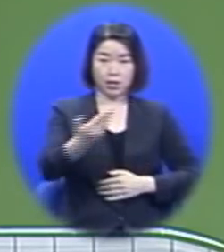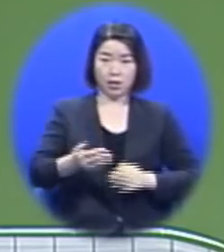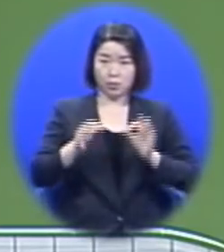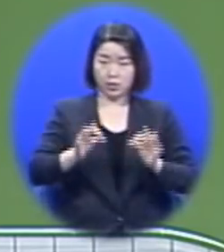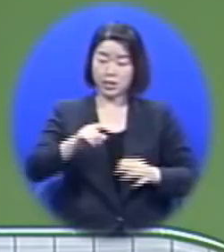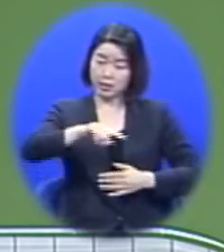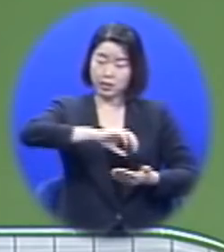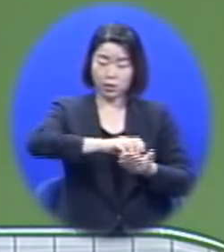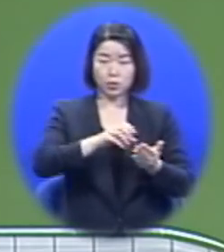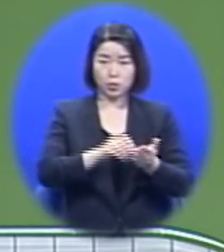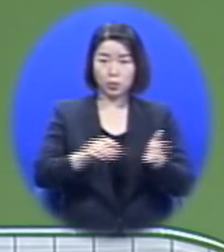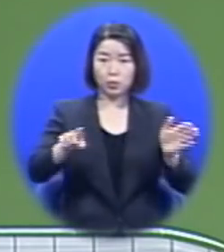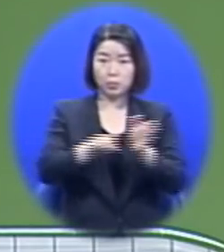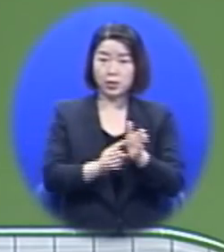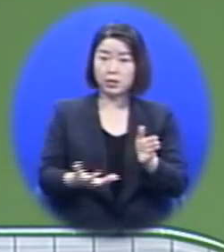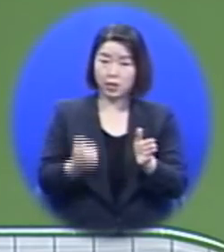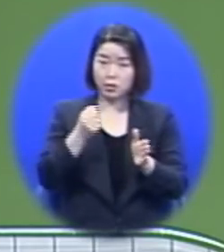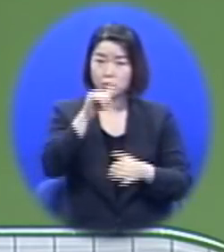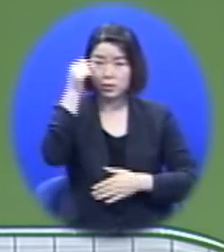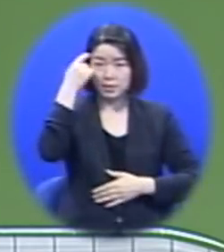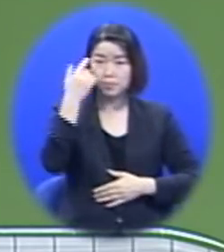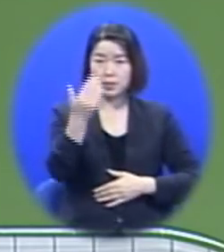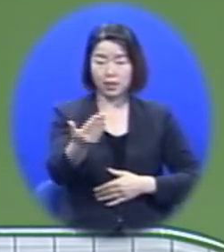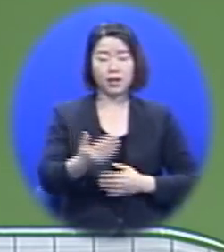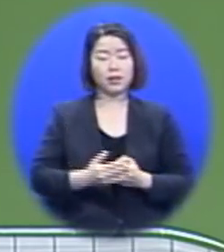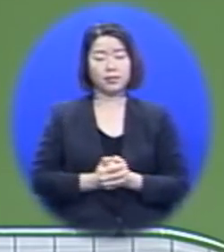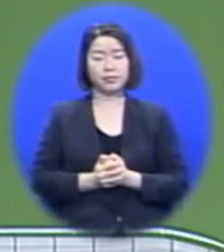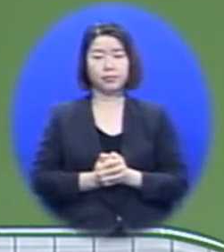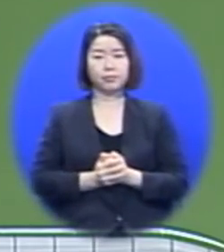그런 정도의 믿음을 가지셨습니까?